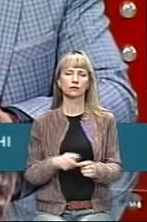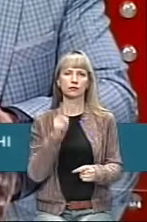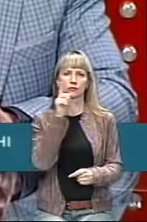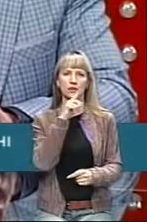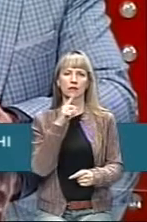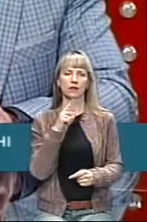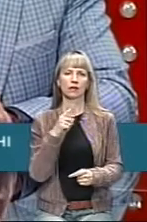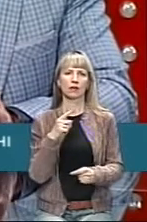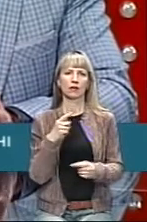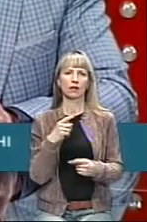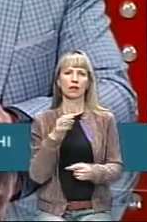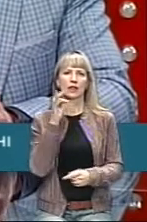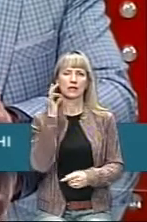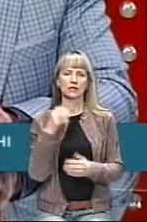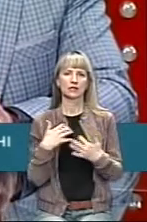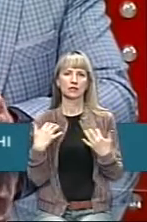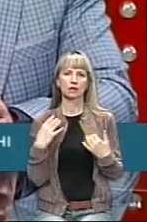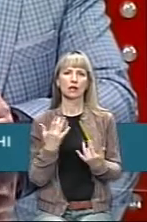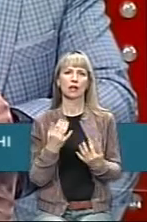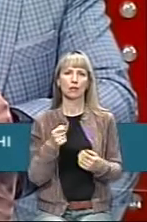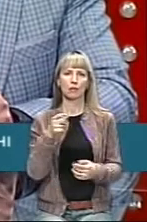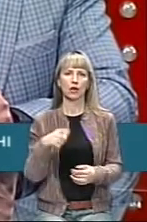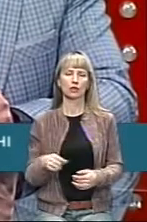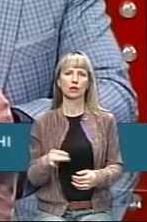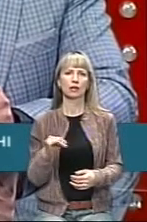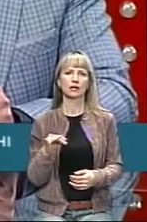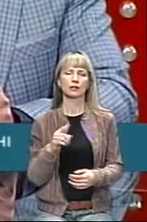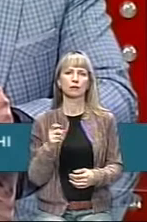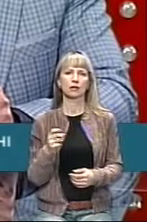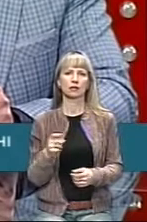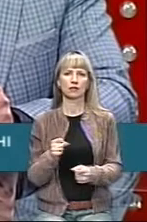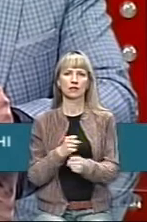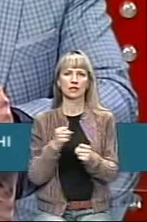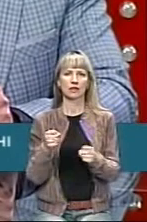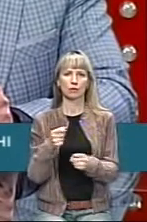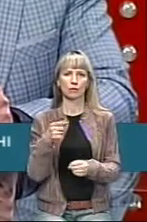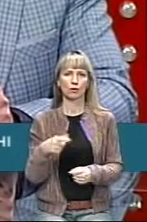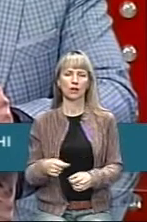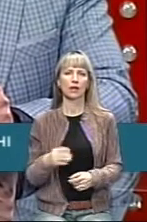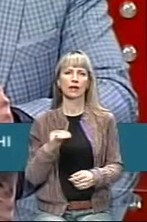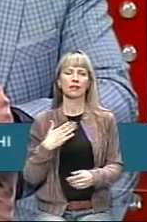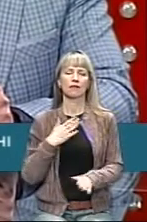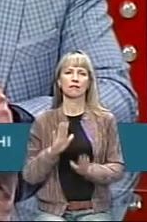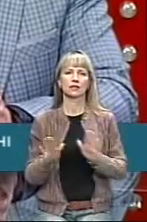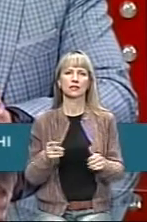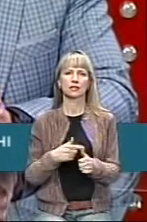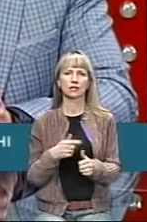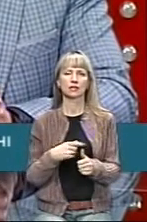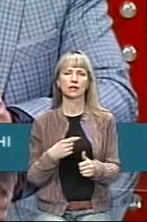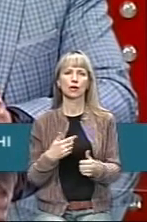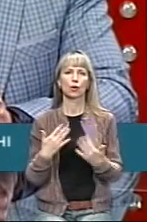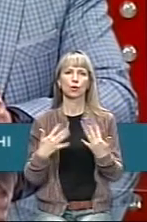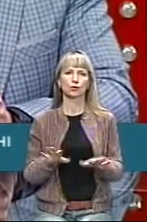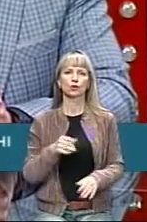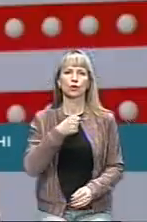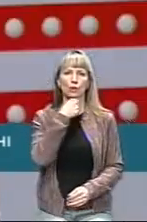маленького звірятка і декілька пляшок з-під коктейлів. Uh-huh. І наша виставка називалася «Вже